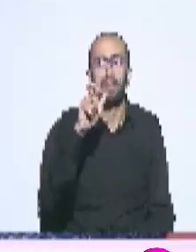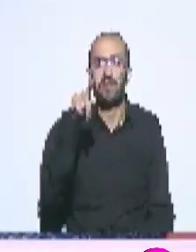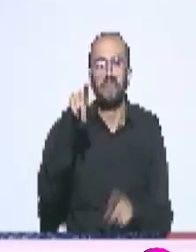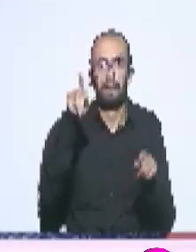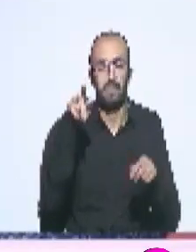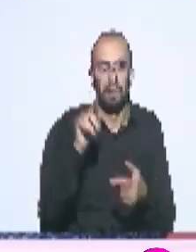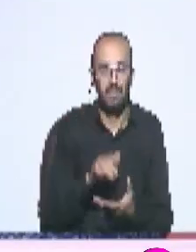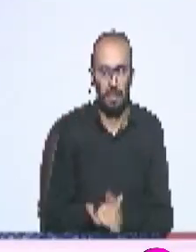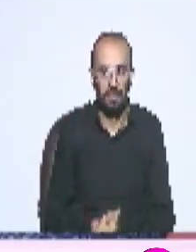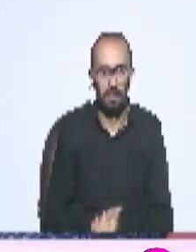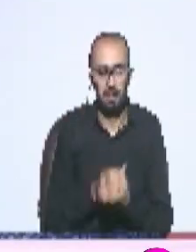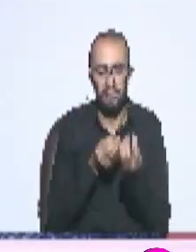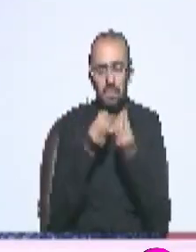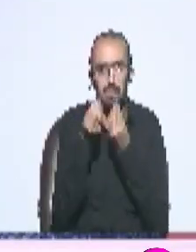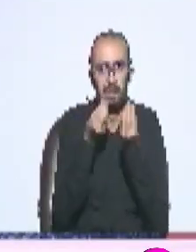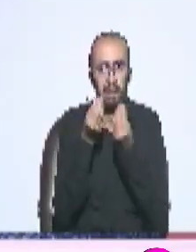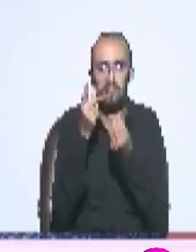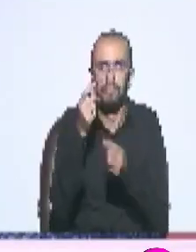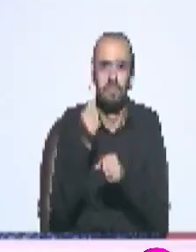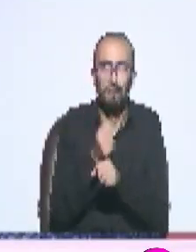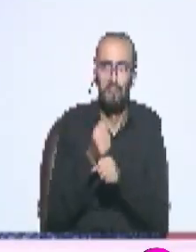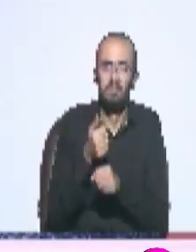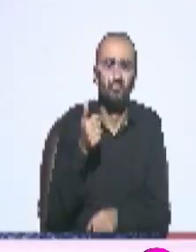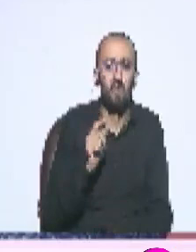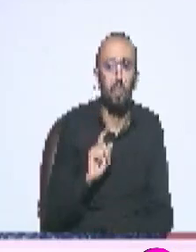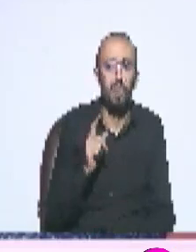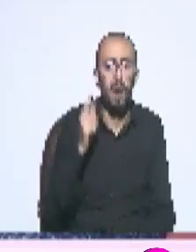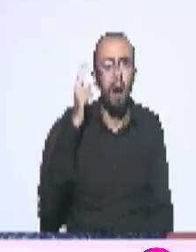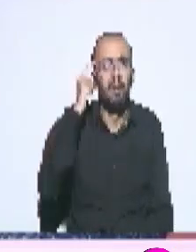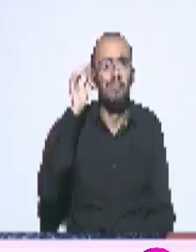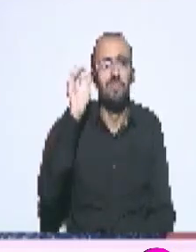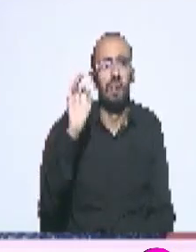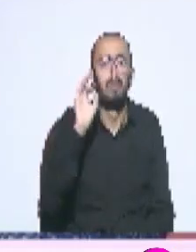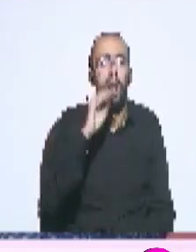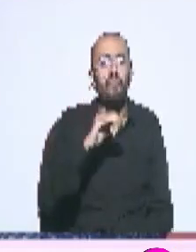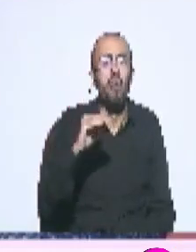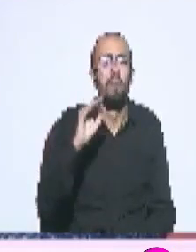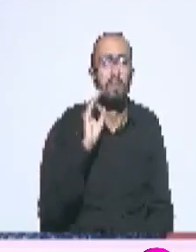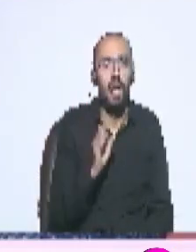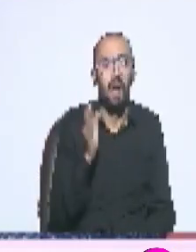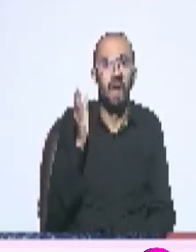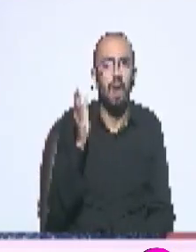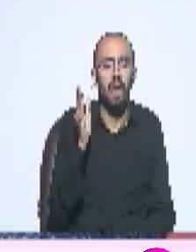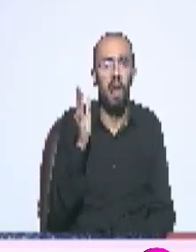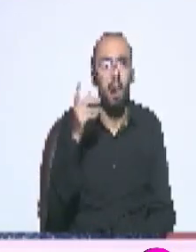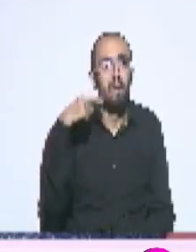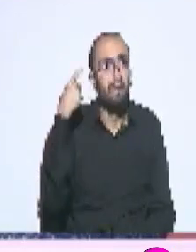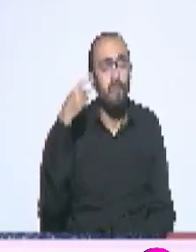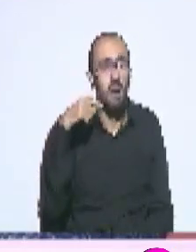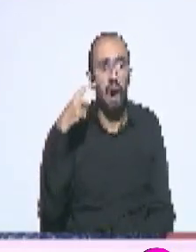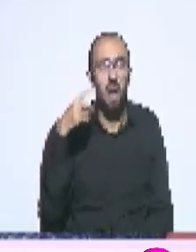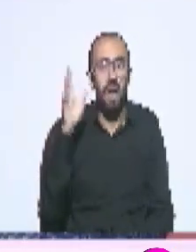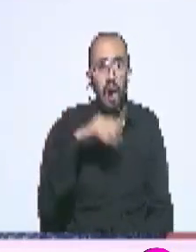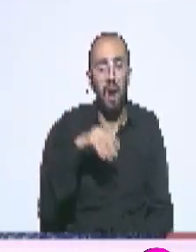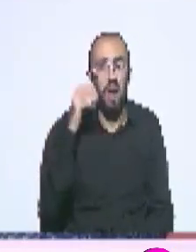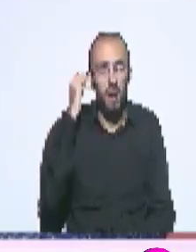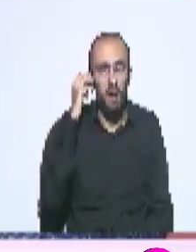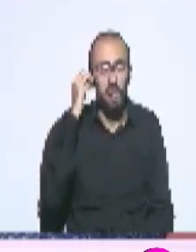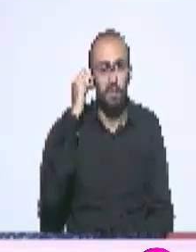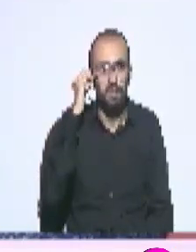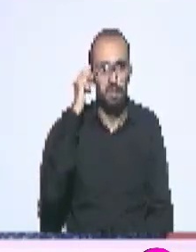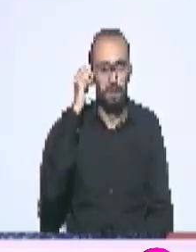في سلوكيات وحاجات بيعملوها نفس عقليه الطفل تماما هو ما فكرش قبل كده ان هو